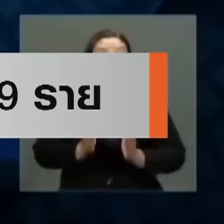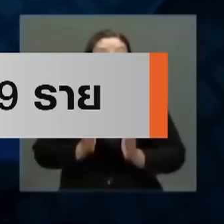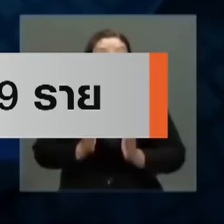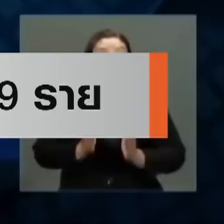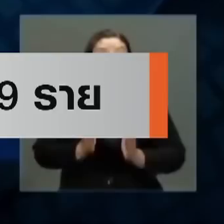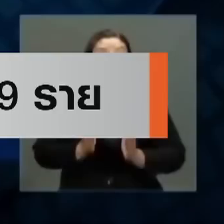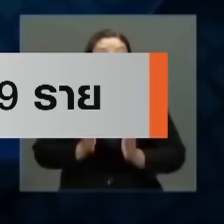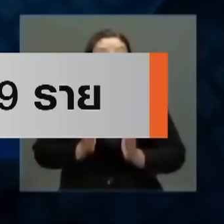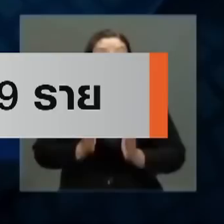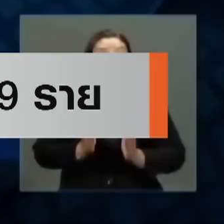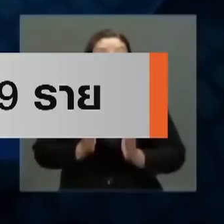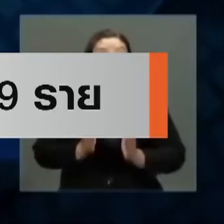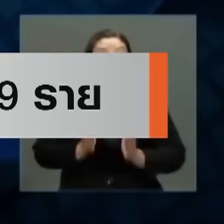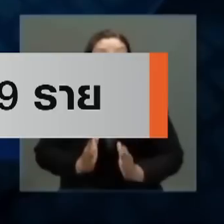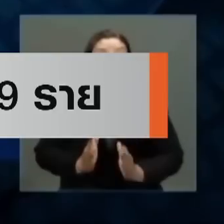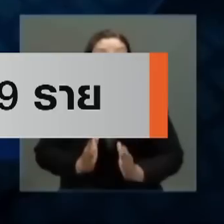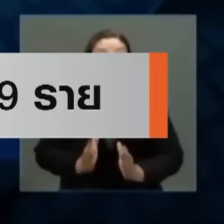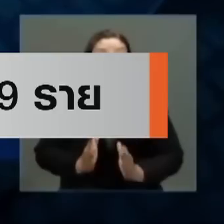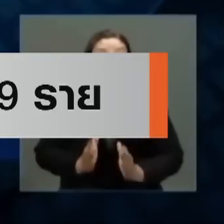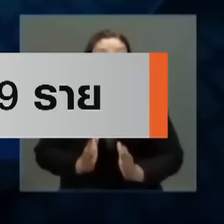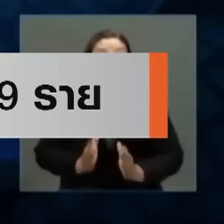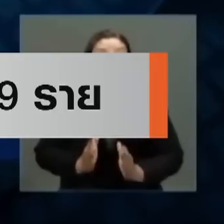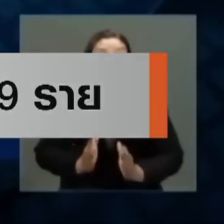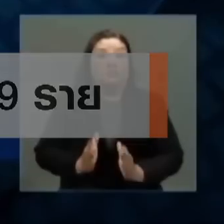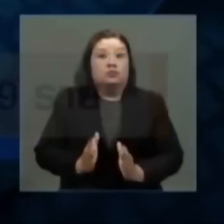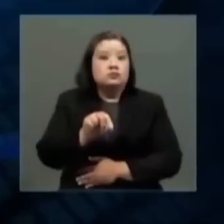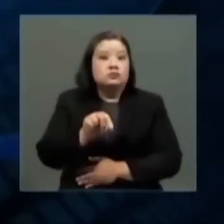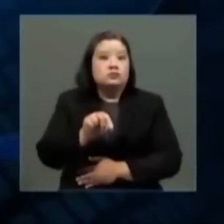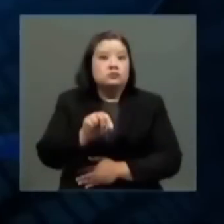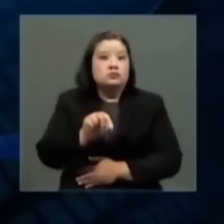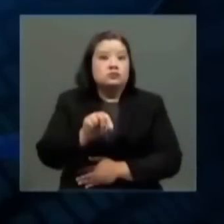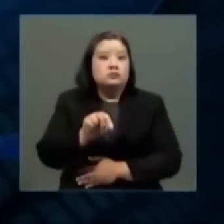ยอดผู้เสียชีวิตสะสมอยู่ที่ 19รายนะครับอ่ะ